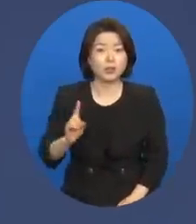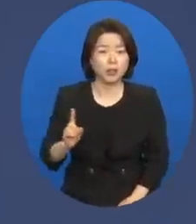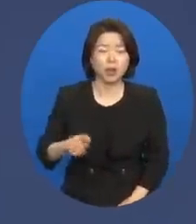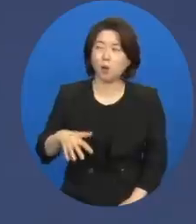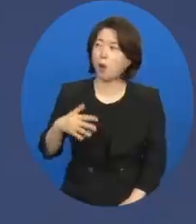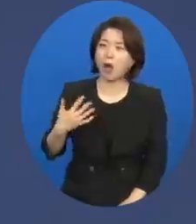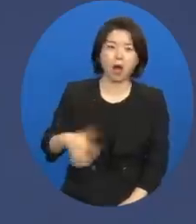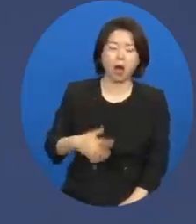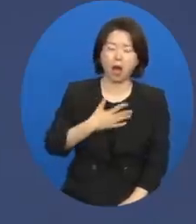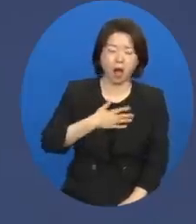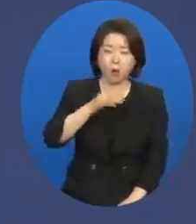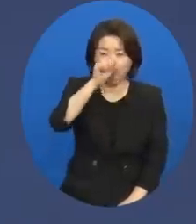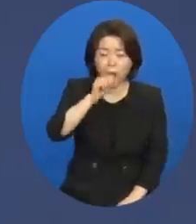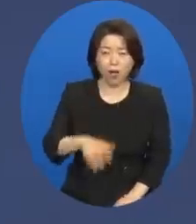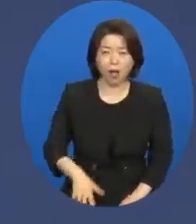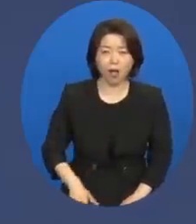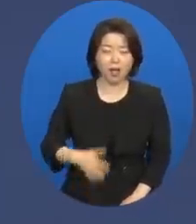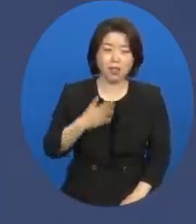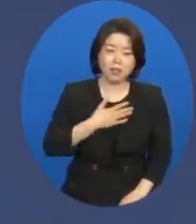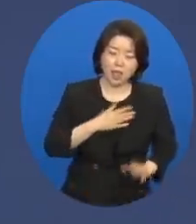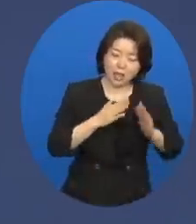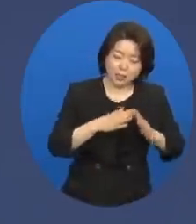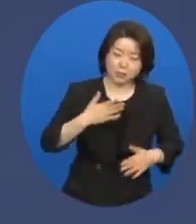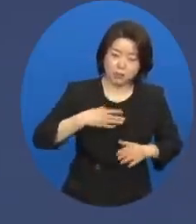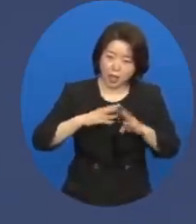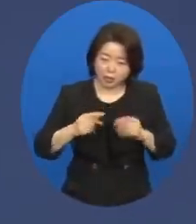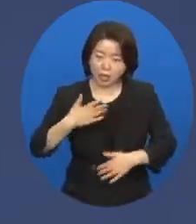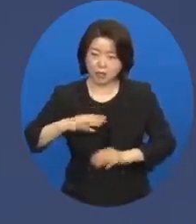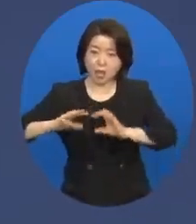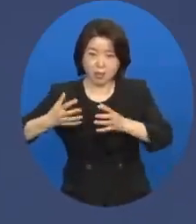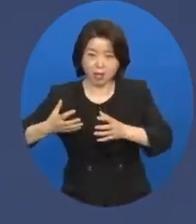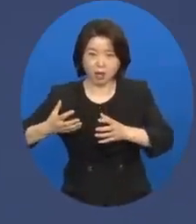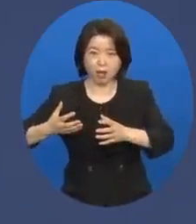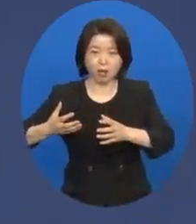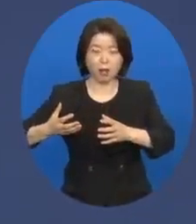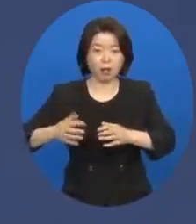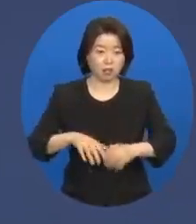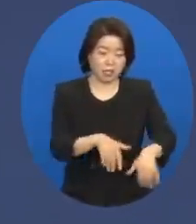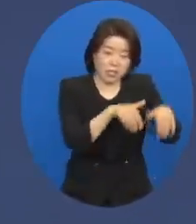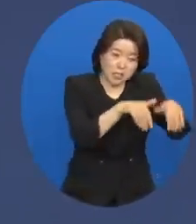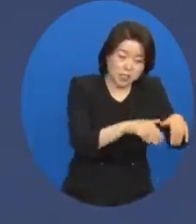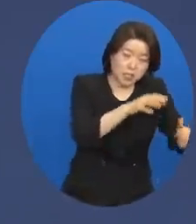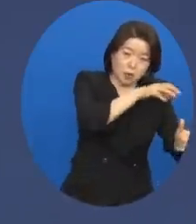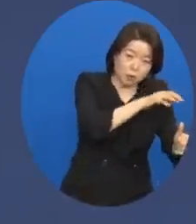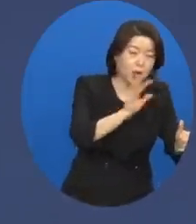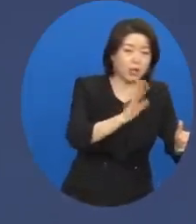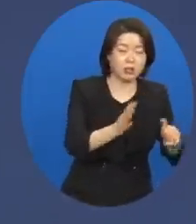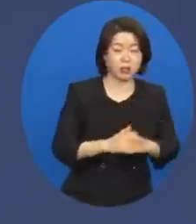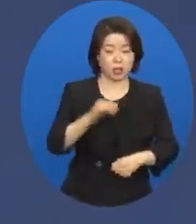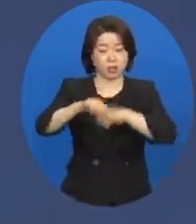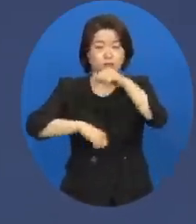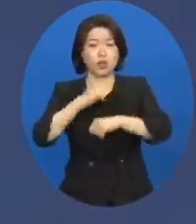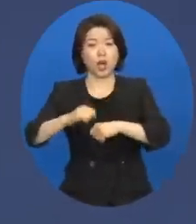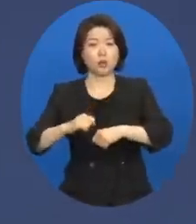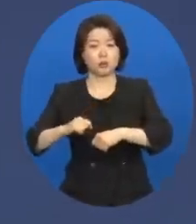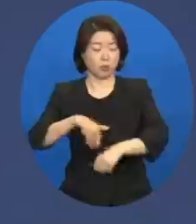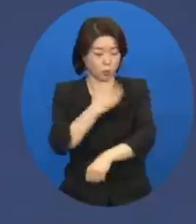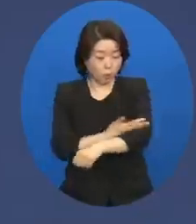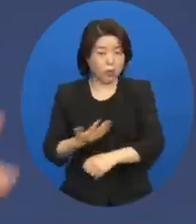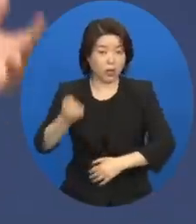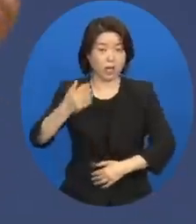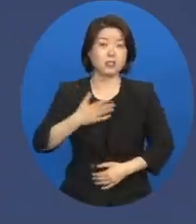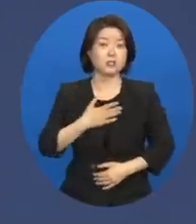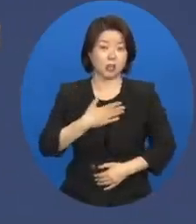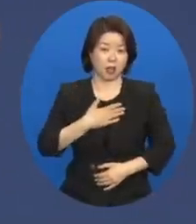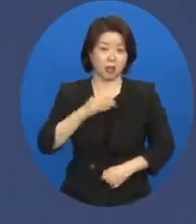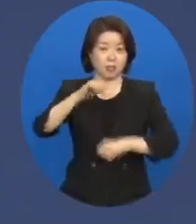내 땅, 내 나라 그리고 그냥 마음껏 노예 신분이 아니라 이제는 자유민, 주권을 가진 자유민이 돼서